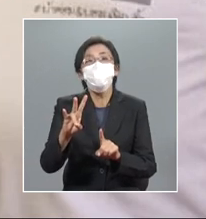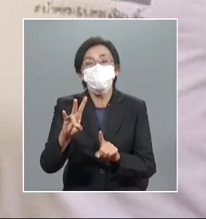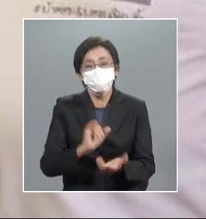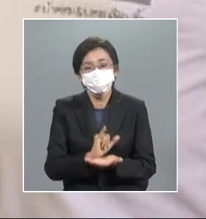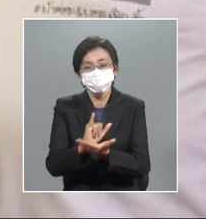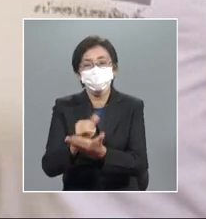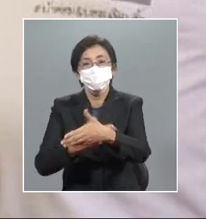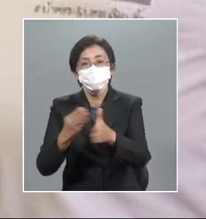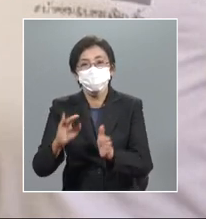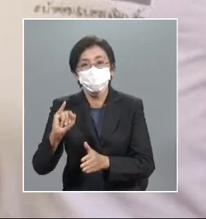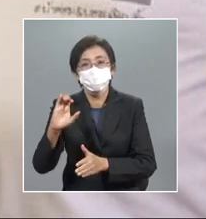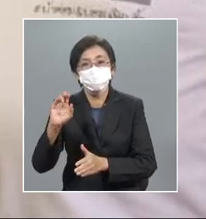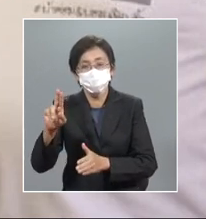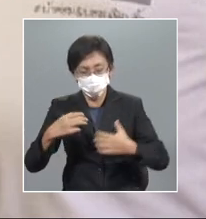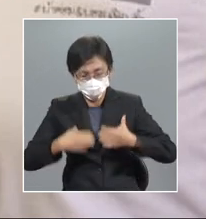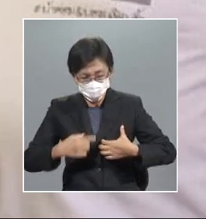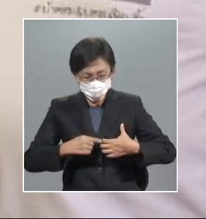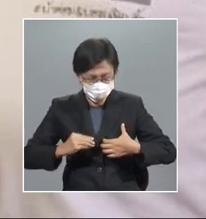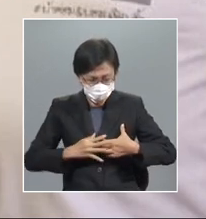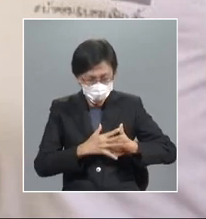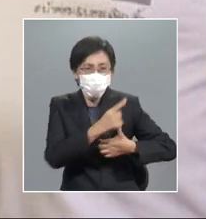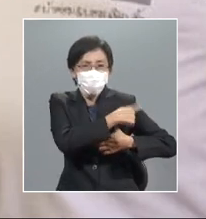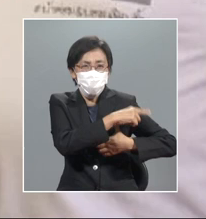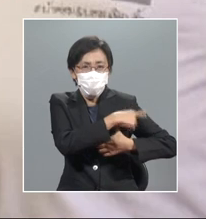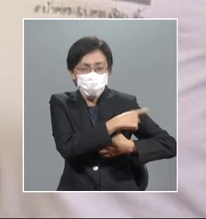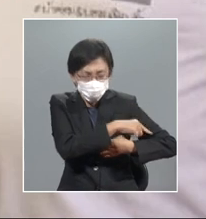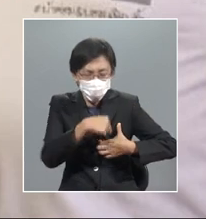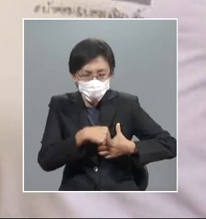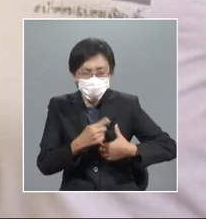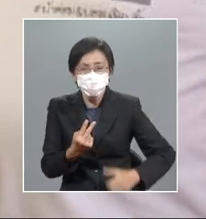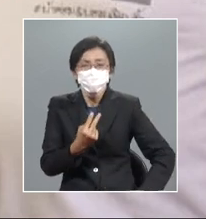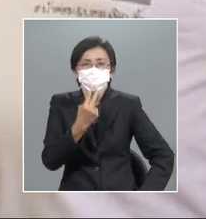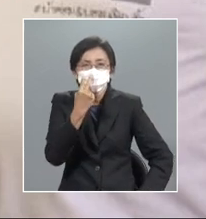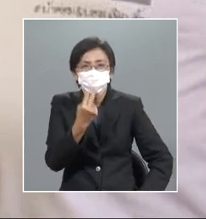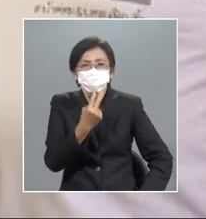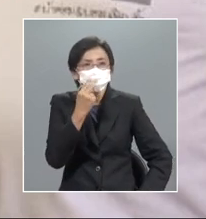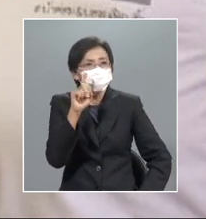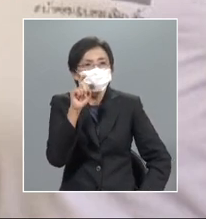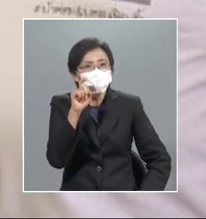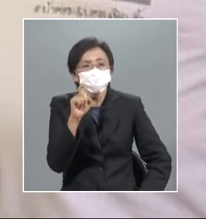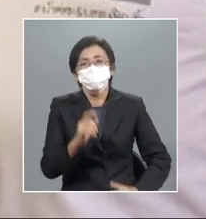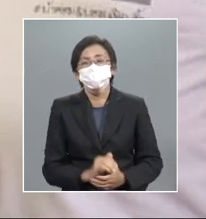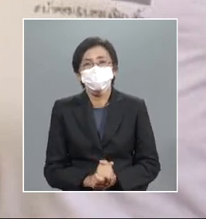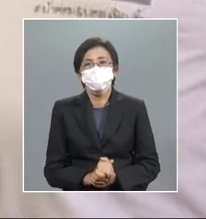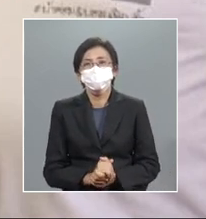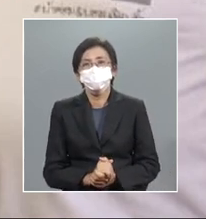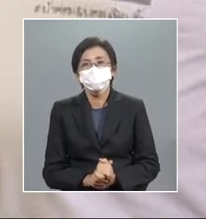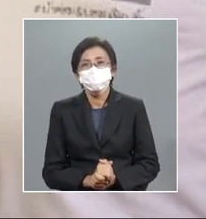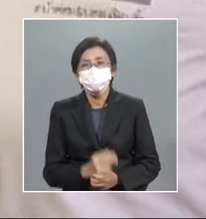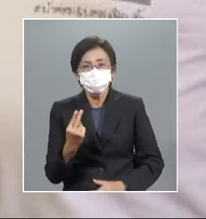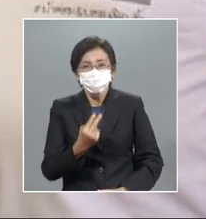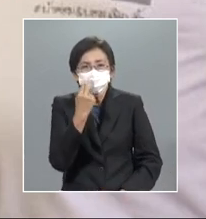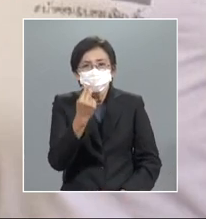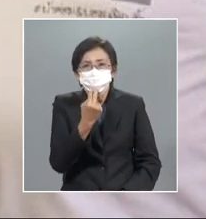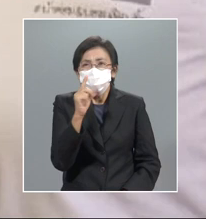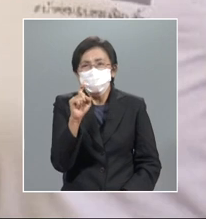เพราะว่าปอดนั้นเป็นฝ้าหนานะฮะแล้วก็ทางเดินหายใจเนี่ยล้มเหลวใช้ก็จะหายใจ